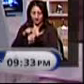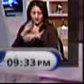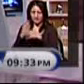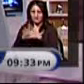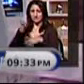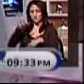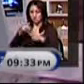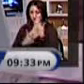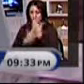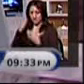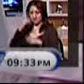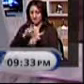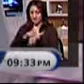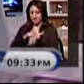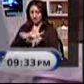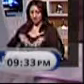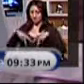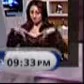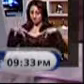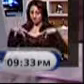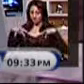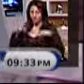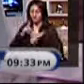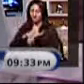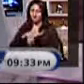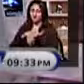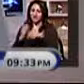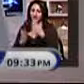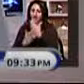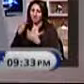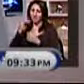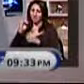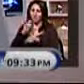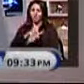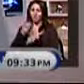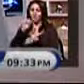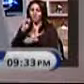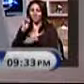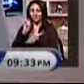بيشتري ساعة جديدة بيبقى فرحان بيها وأكيد ده حصل له. وقد يكون ينزل للساعة عشان عنده مواعيد.